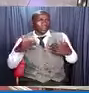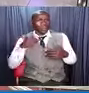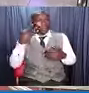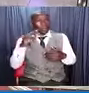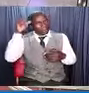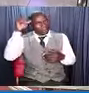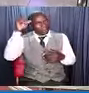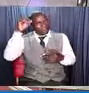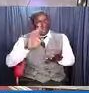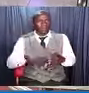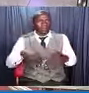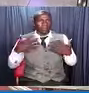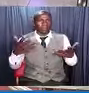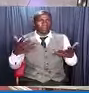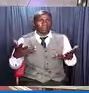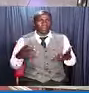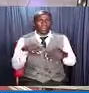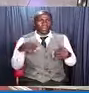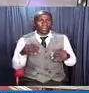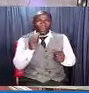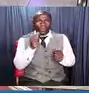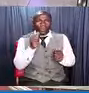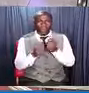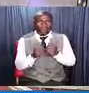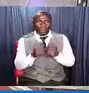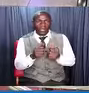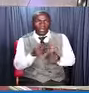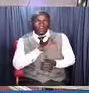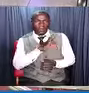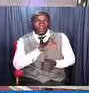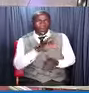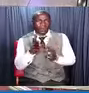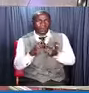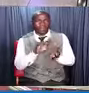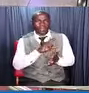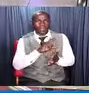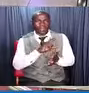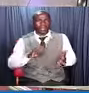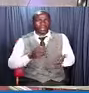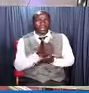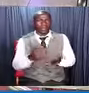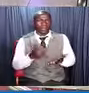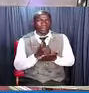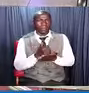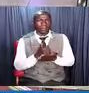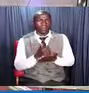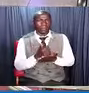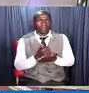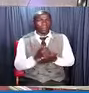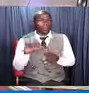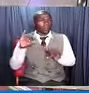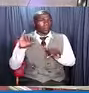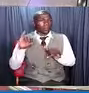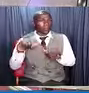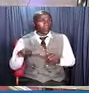of the devil. Hallelujah. Hallelujah. Je, wewe una matunda ya Bwana Yesu? Do you have the fruits of the Lord Jesus? Amen. Amen. Na